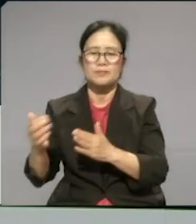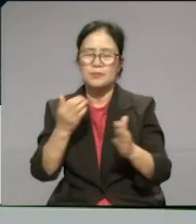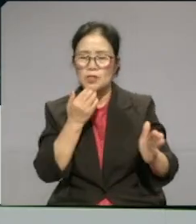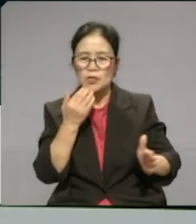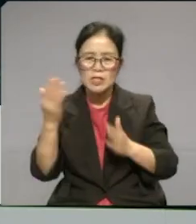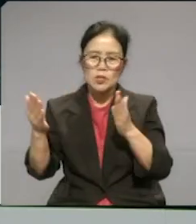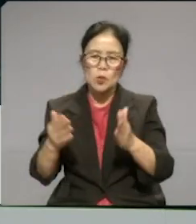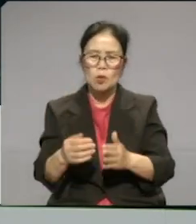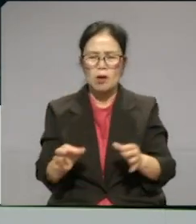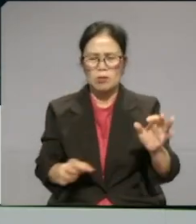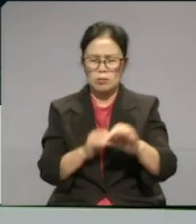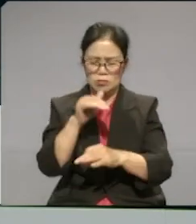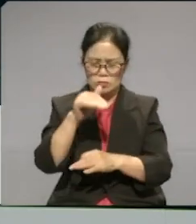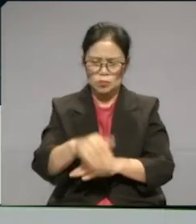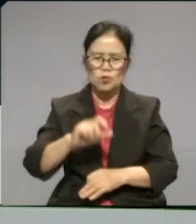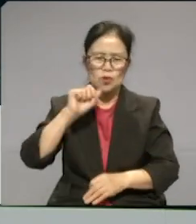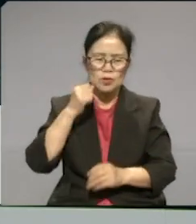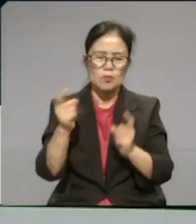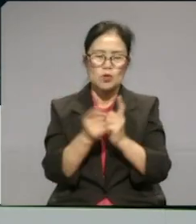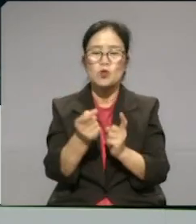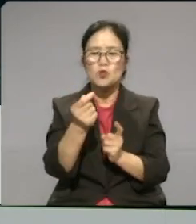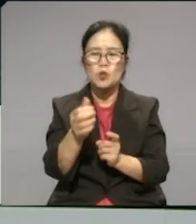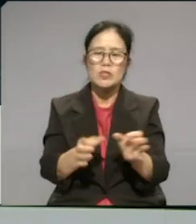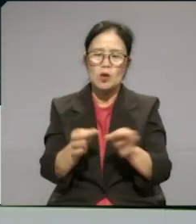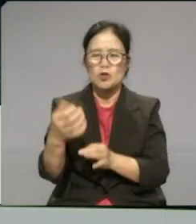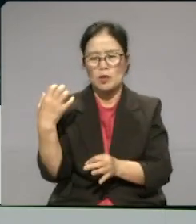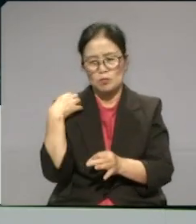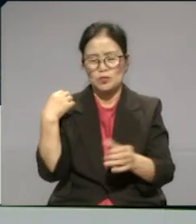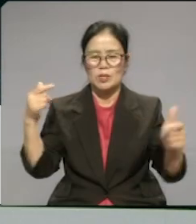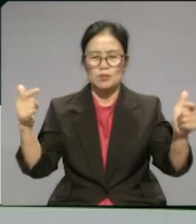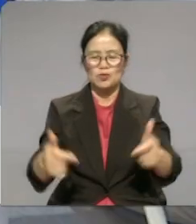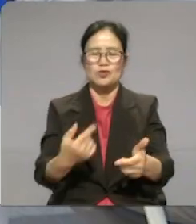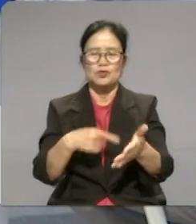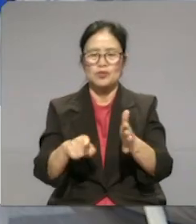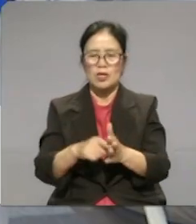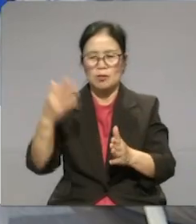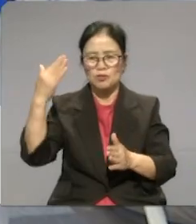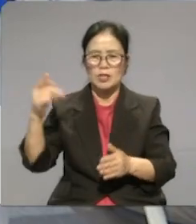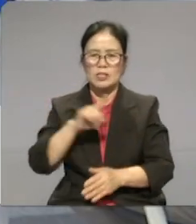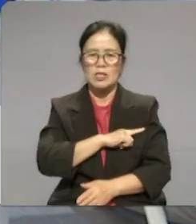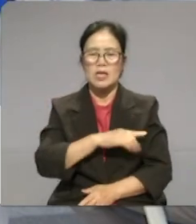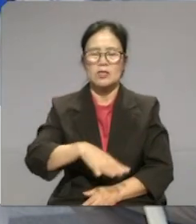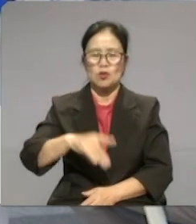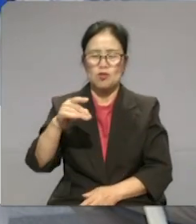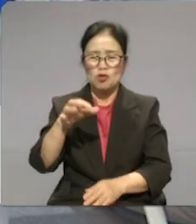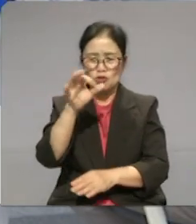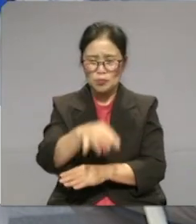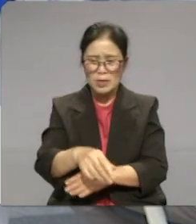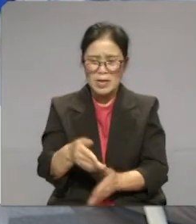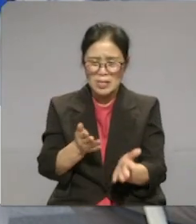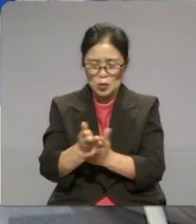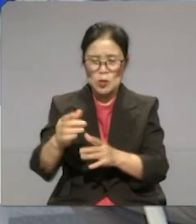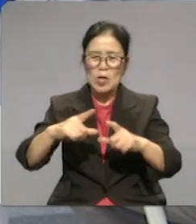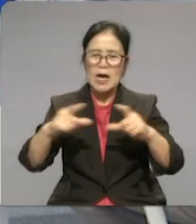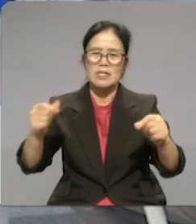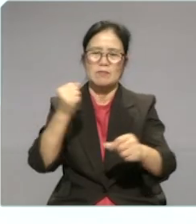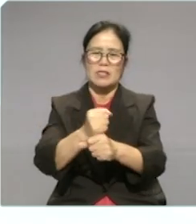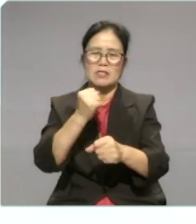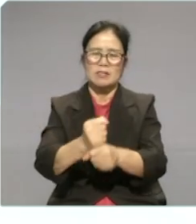경기도가 경기 침체로 어려움을 겪는 소상공인의 부담을 덜어주기 위해 국내 최초로 구매 전용 카드를